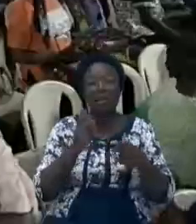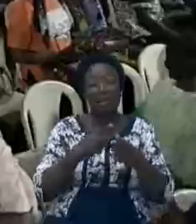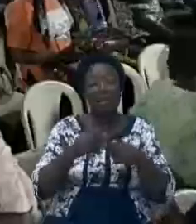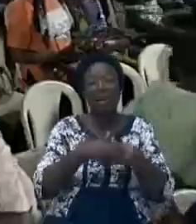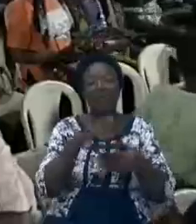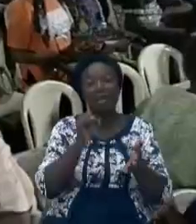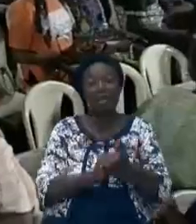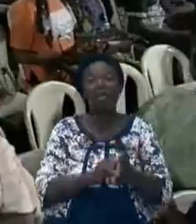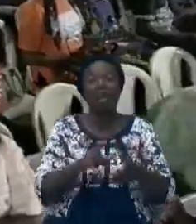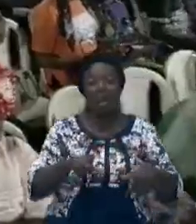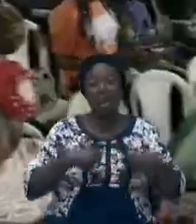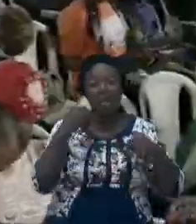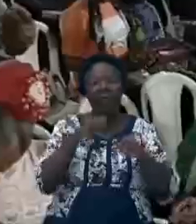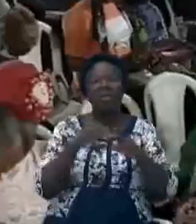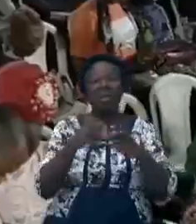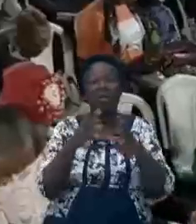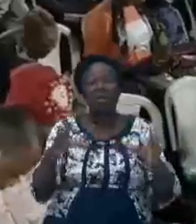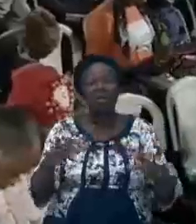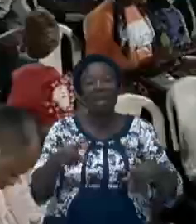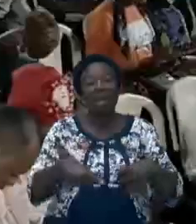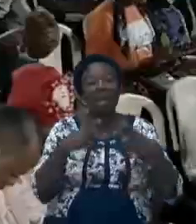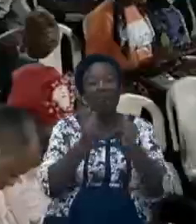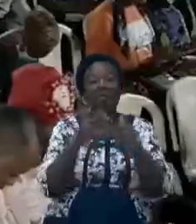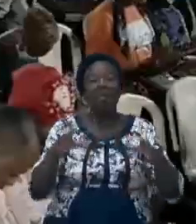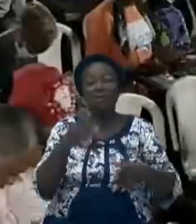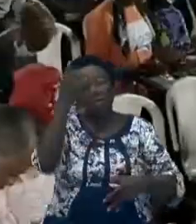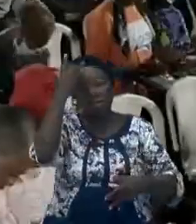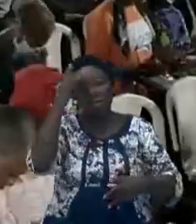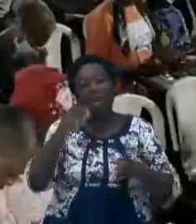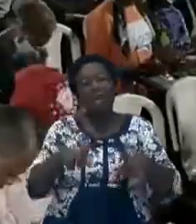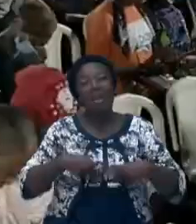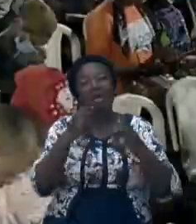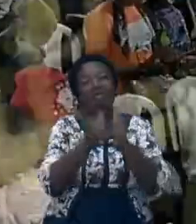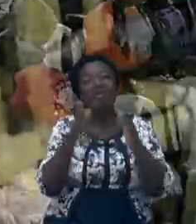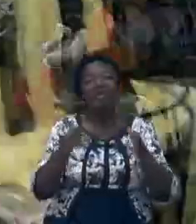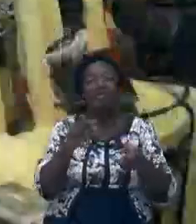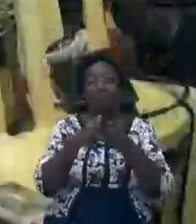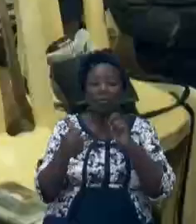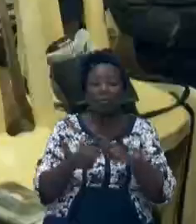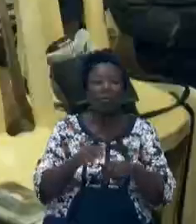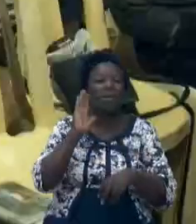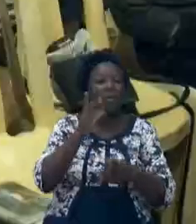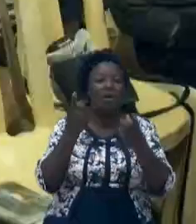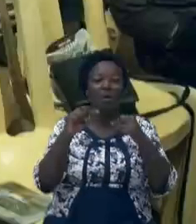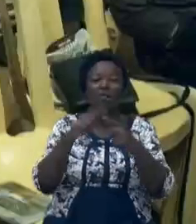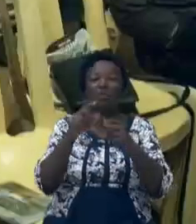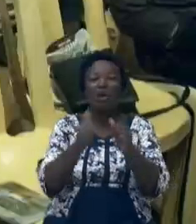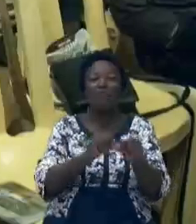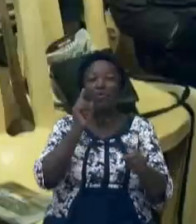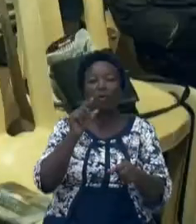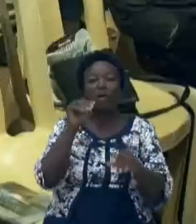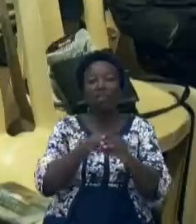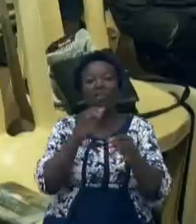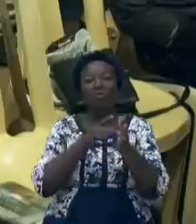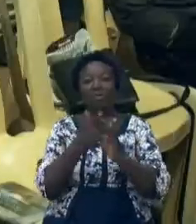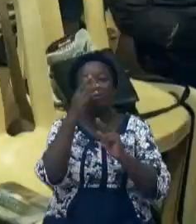donc vous qui avez donnez vos noms dans nos différentes églises que le dirigeant accueille ses nouveaux vie